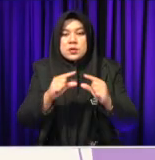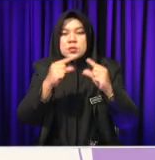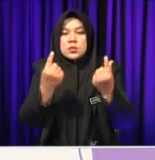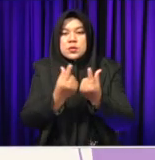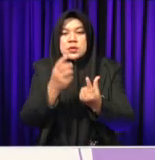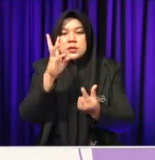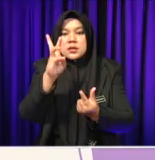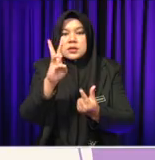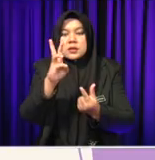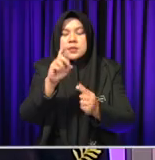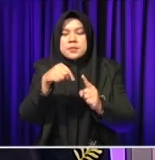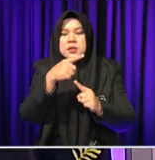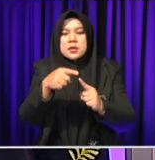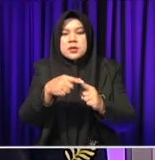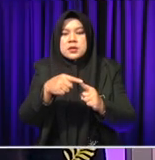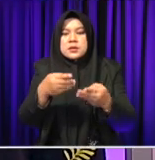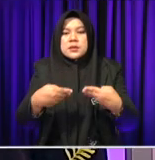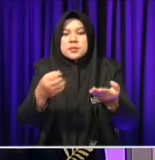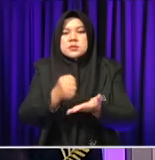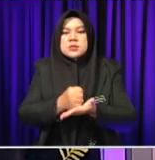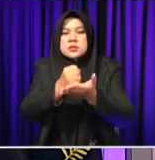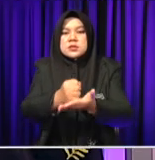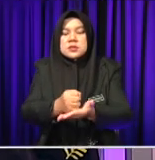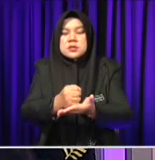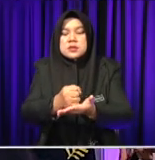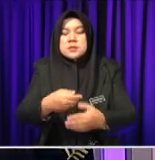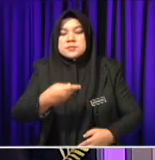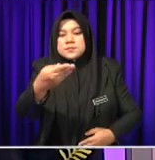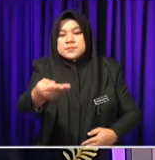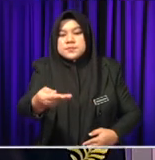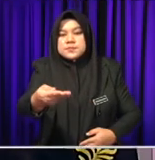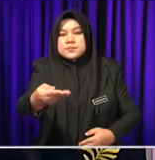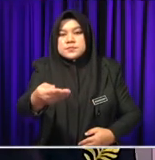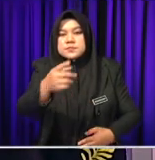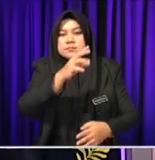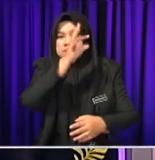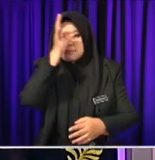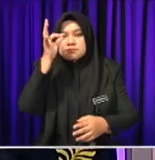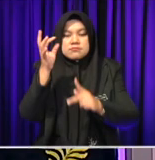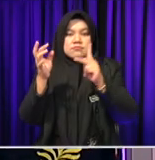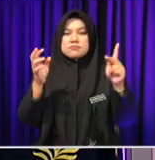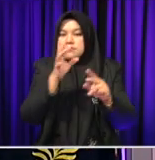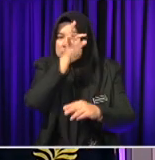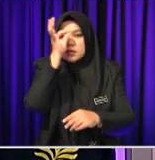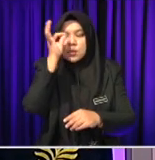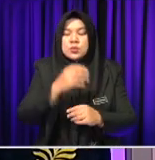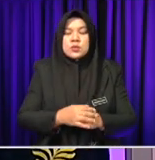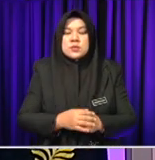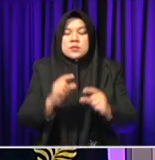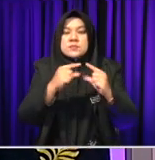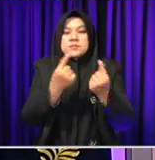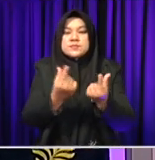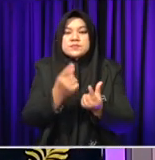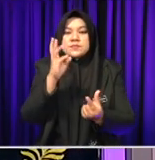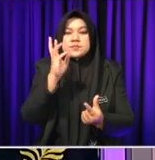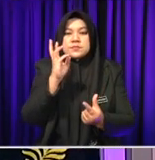keenam Bila seseorang itu memberi sedekah tangan kanan bagi tangan kiri Tak tahu pun sedekah tersebut Baiklah golongan yang terakhir